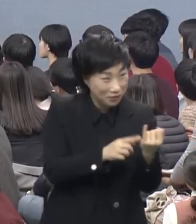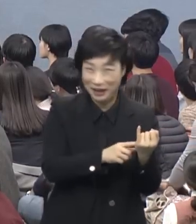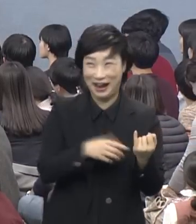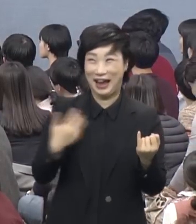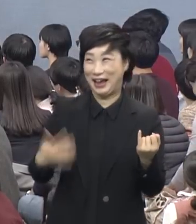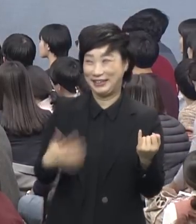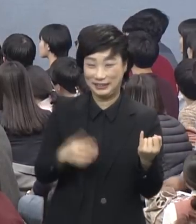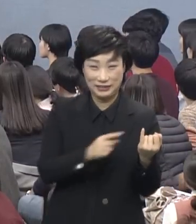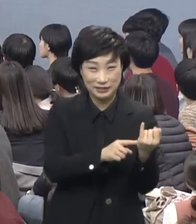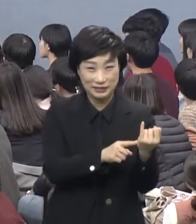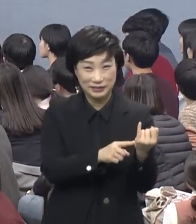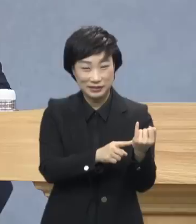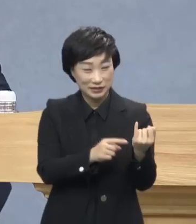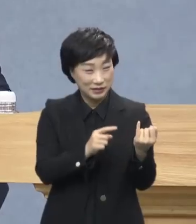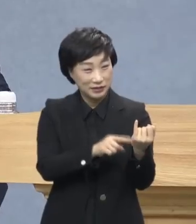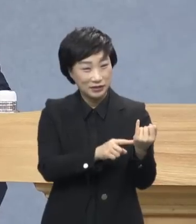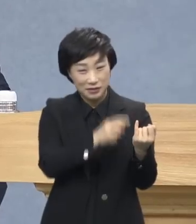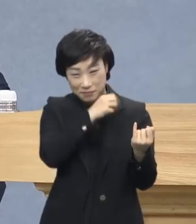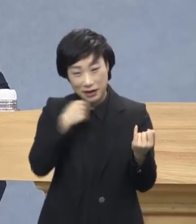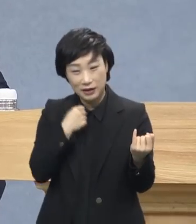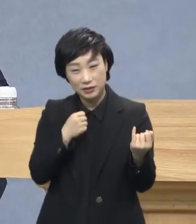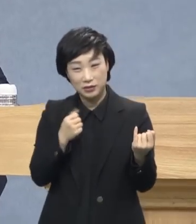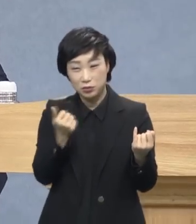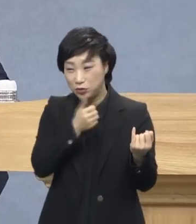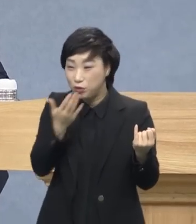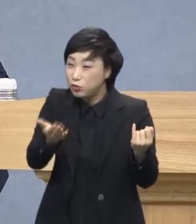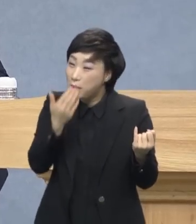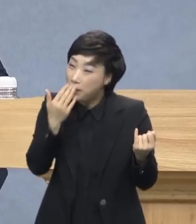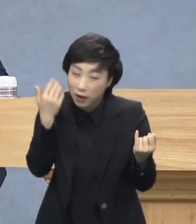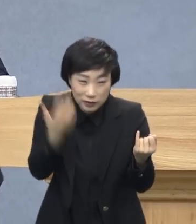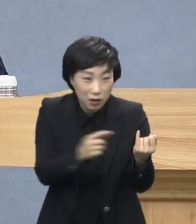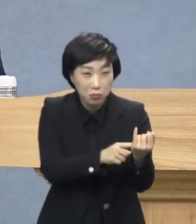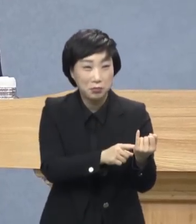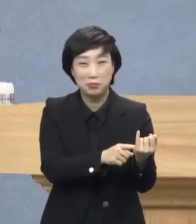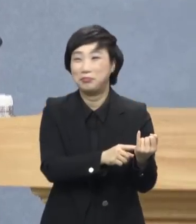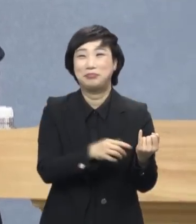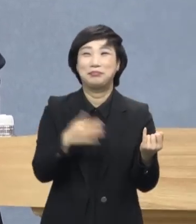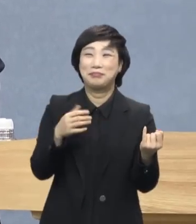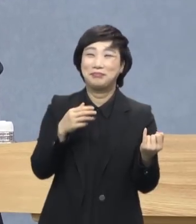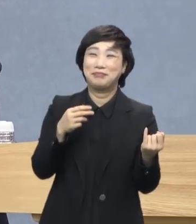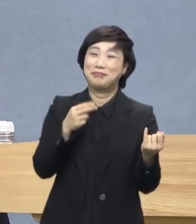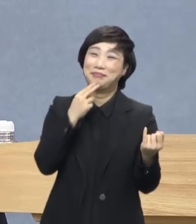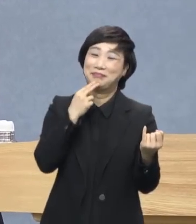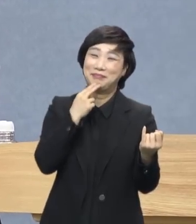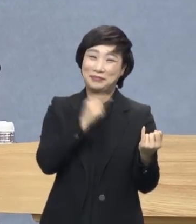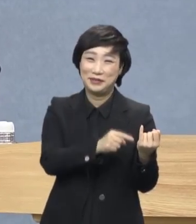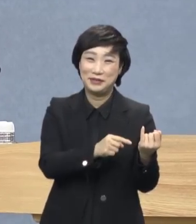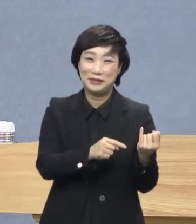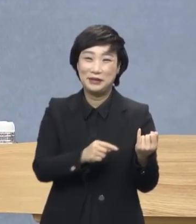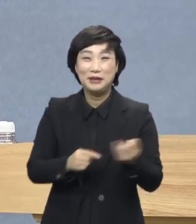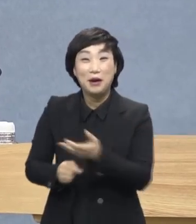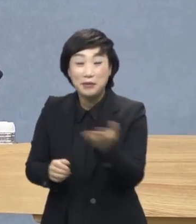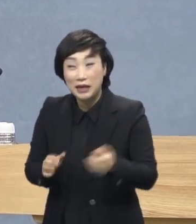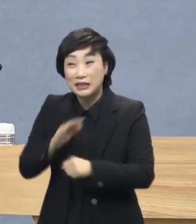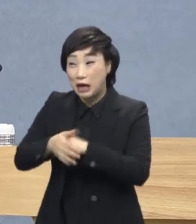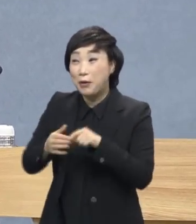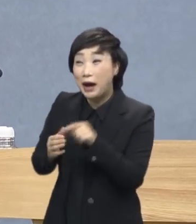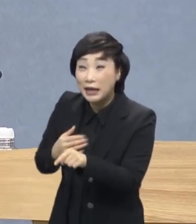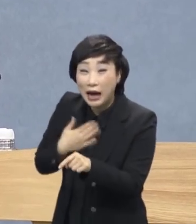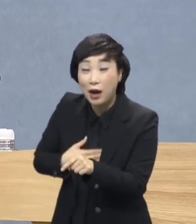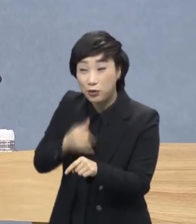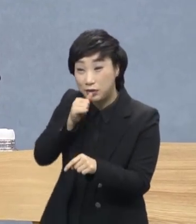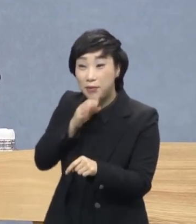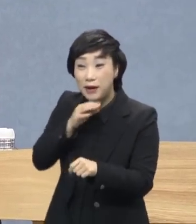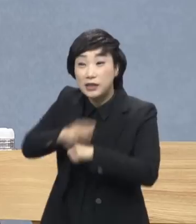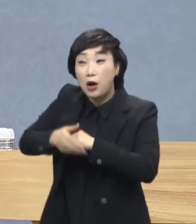네. 그럼 이사가 맛에 대해서 말할 수 있어 없어? 없지. 말할 수 사과는 아는데 이 사과가